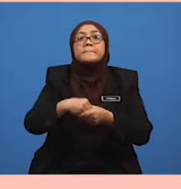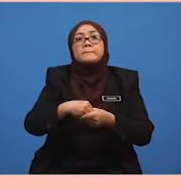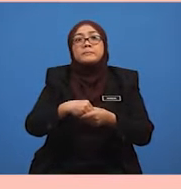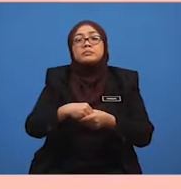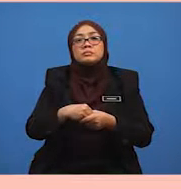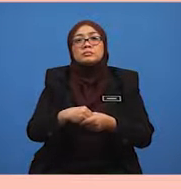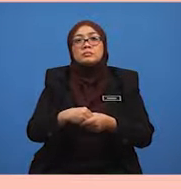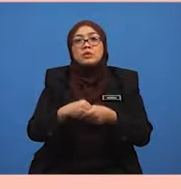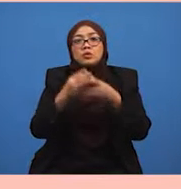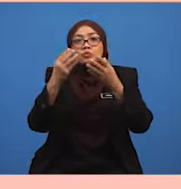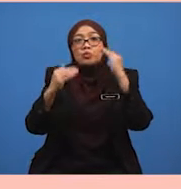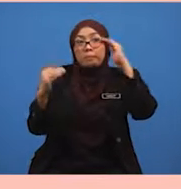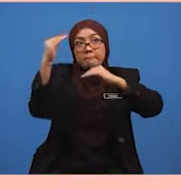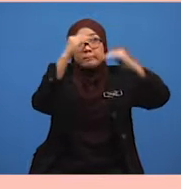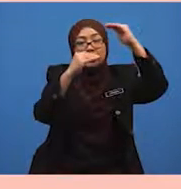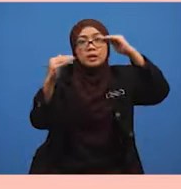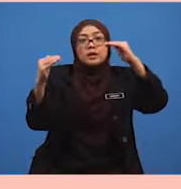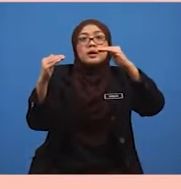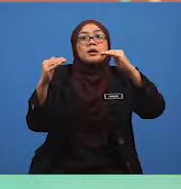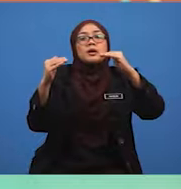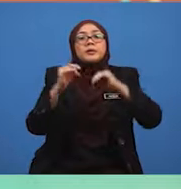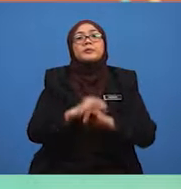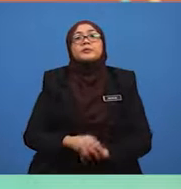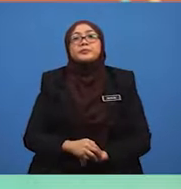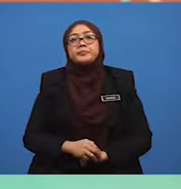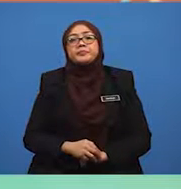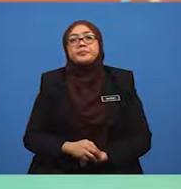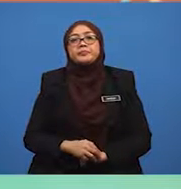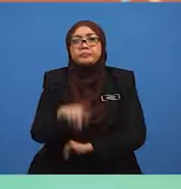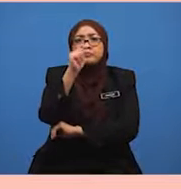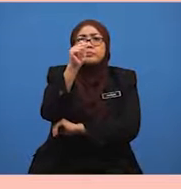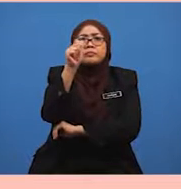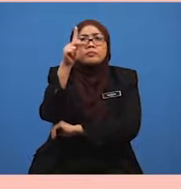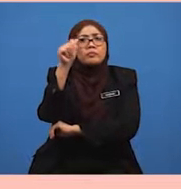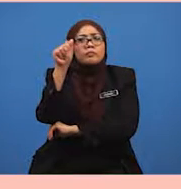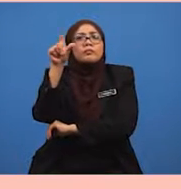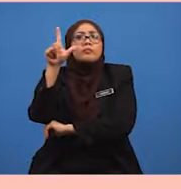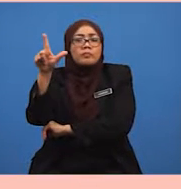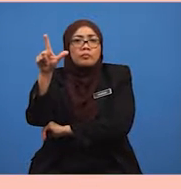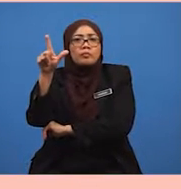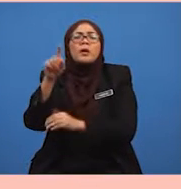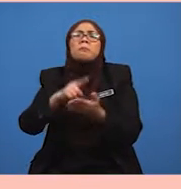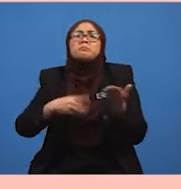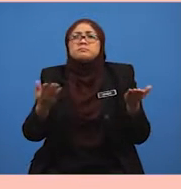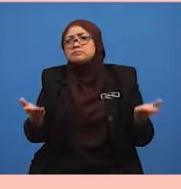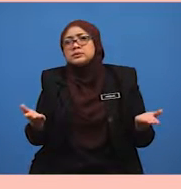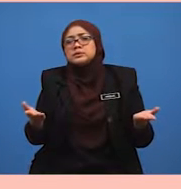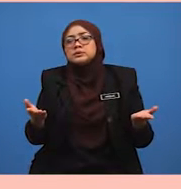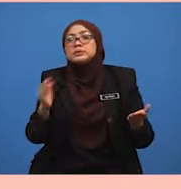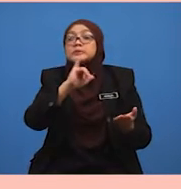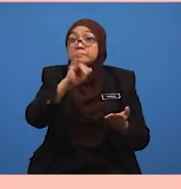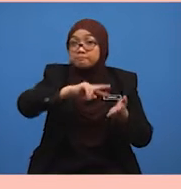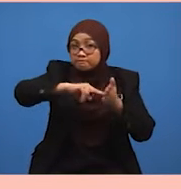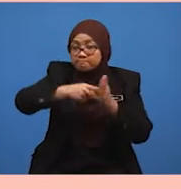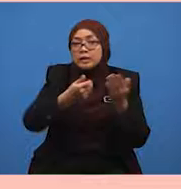crane ialah takal. Apa itu takal? Takal ialah alat yang terdiri daripada